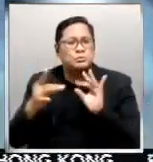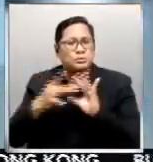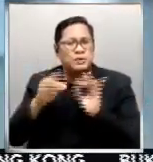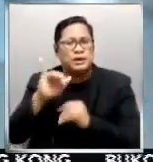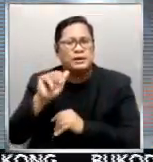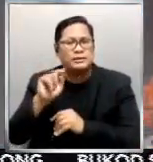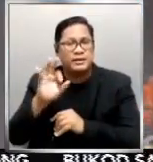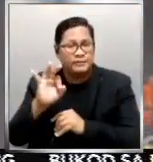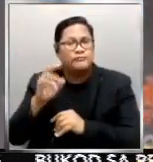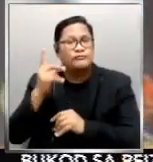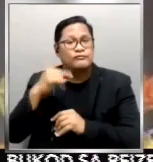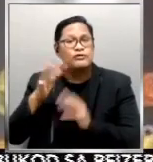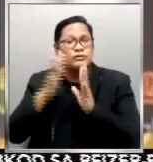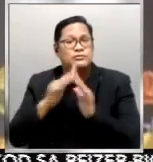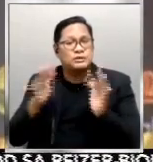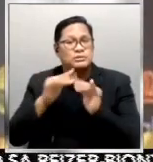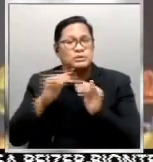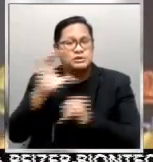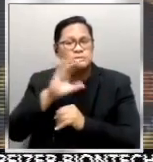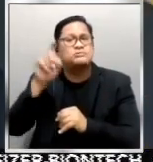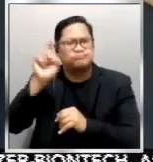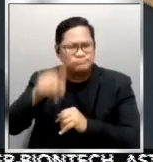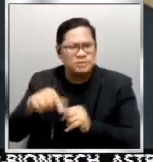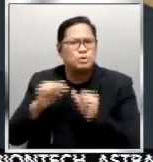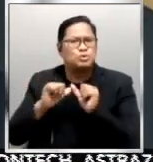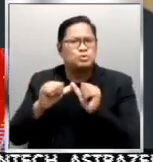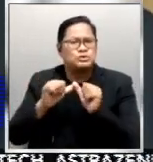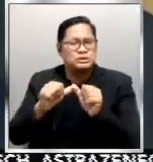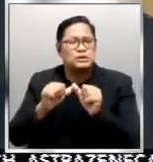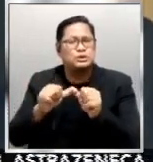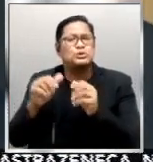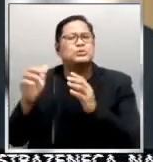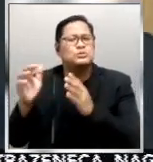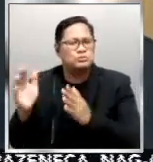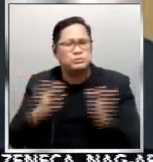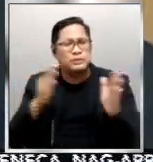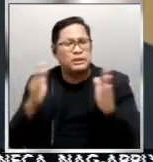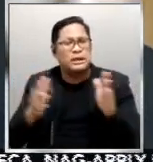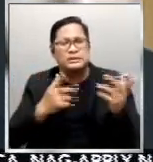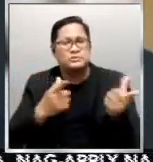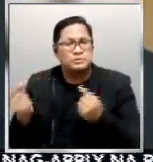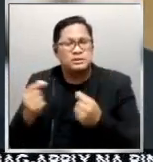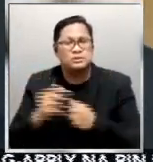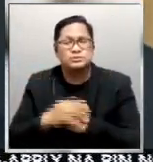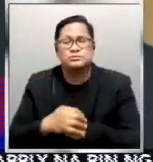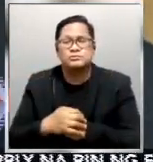lang daw ituloy ang mga nakalatag ng aktibidad. What I can do is to request IATF to